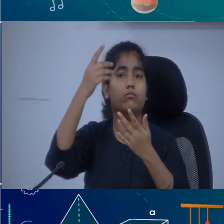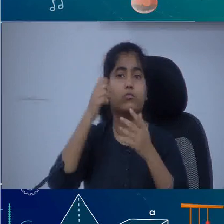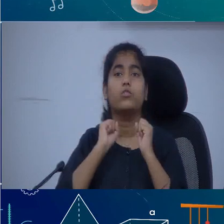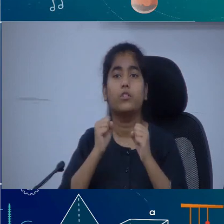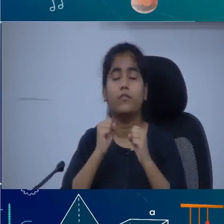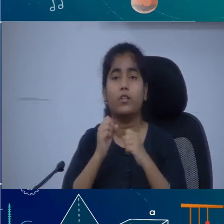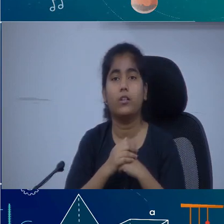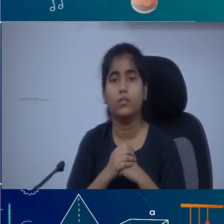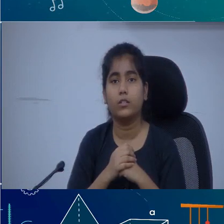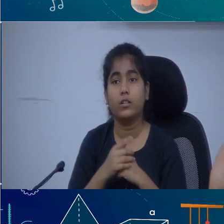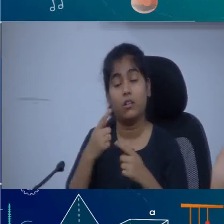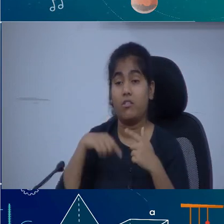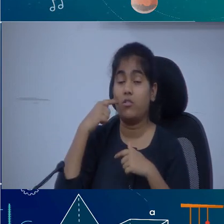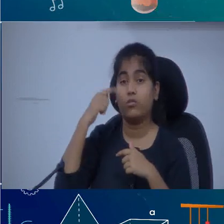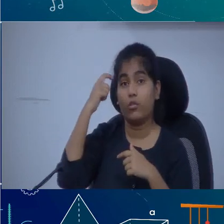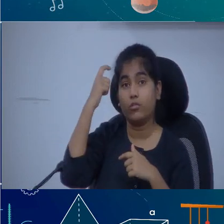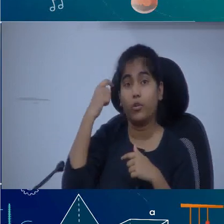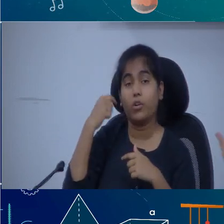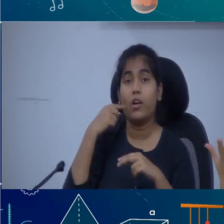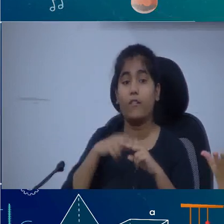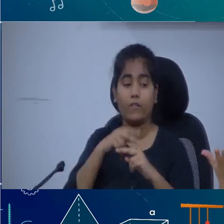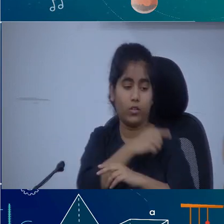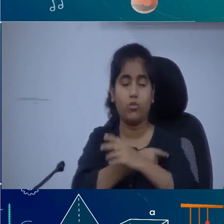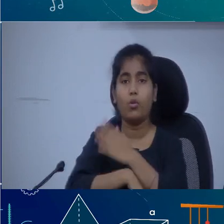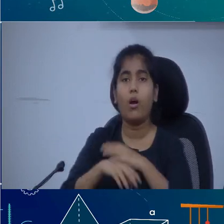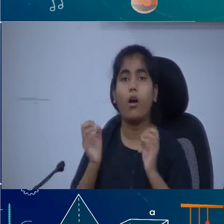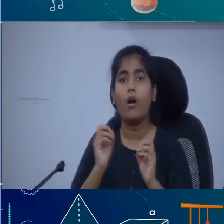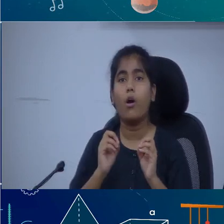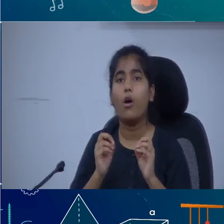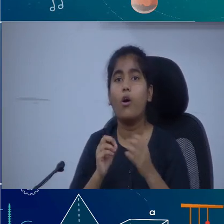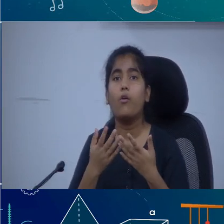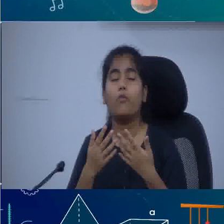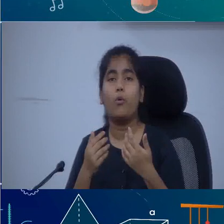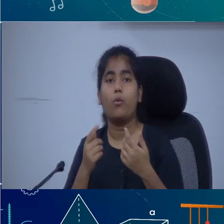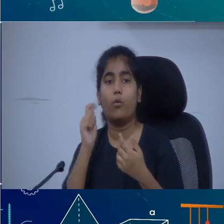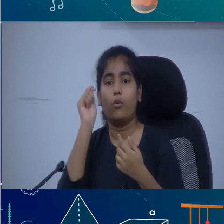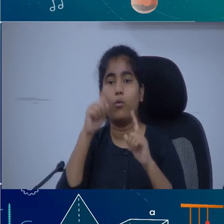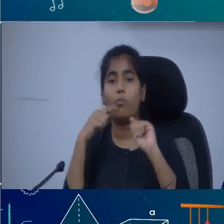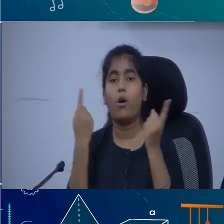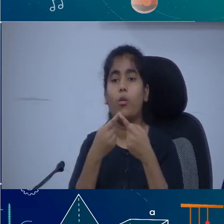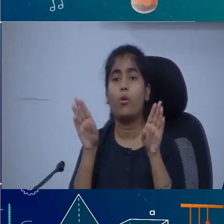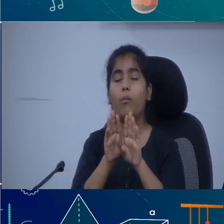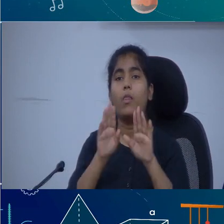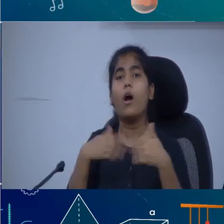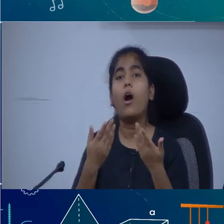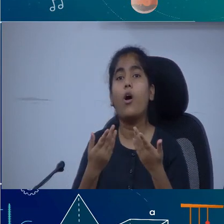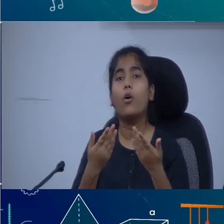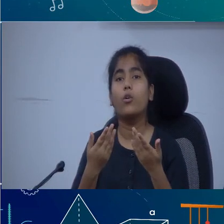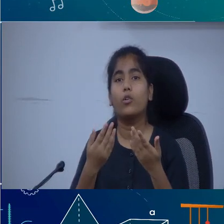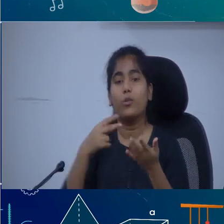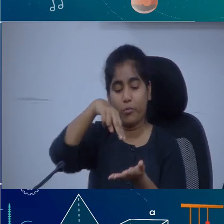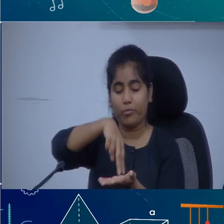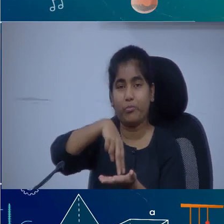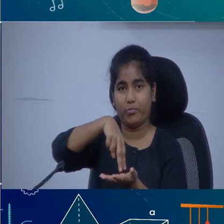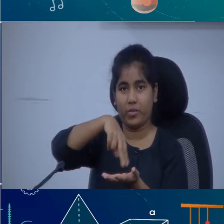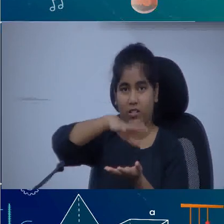आपने सिर्फ ऊपर लगाया तो अगर कोई व्हीलचेयर में होगा तो वो तो उसको बंद कर ही नहीं पाएगा, तो आप बीच में उसको एक लैच देते. लेकिन ये सोचें अगर किसी के दोनों हाथ